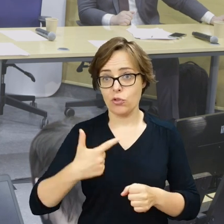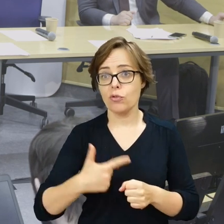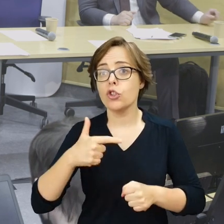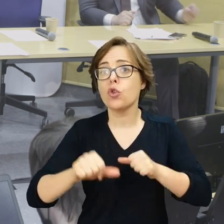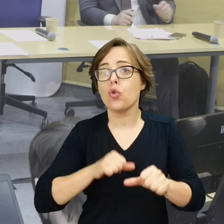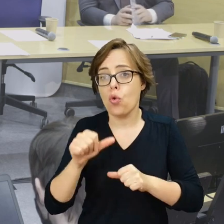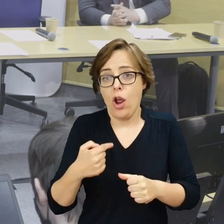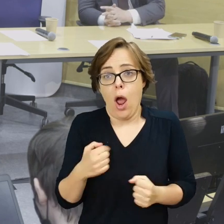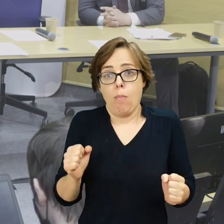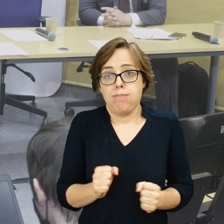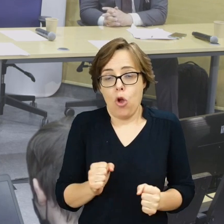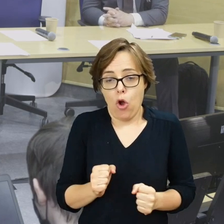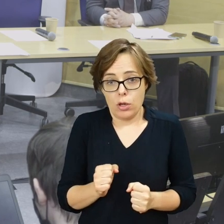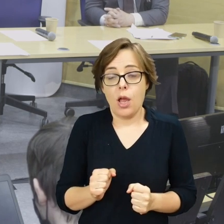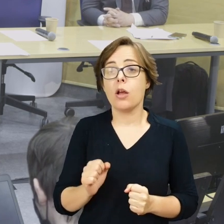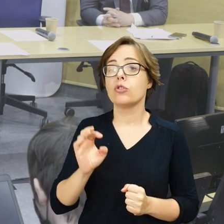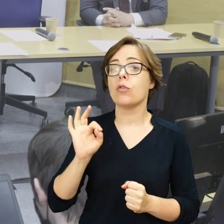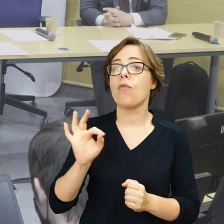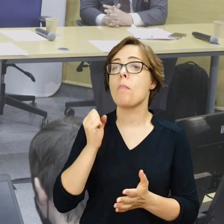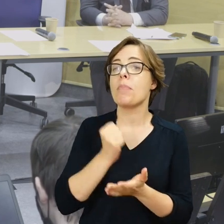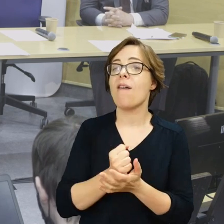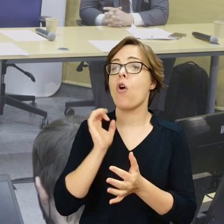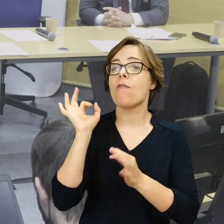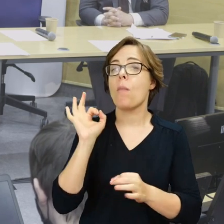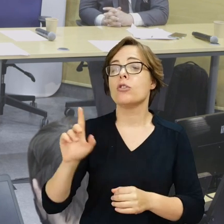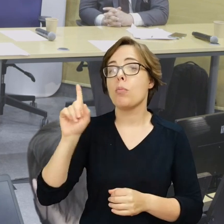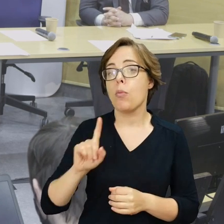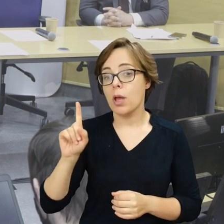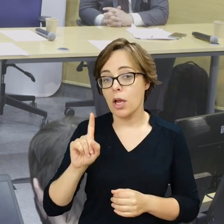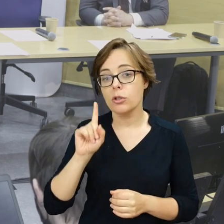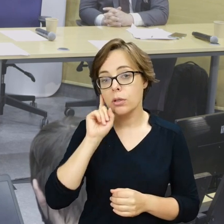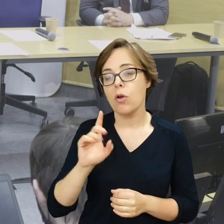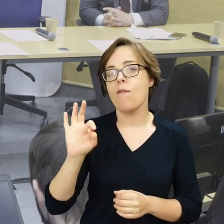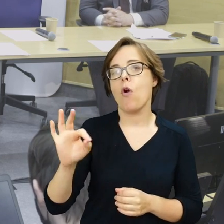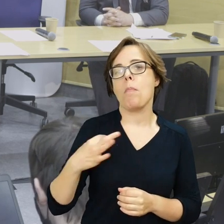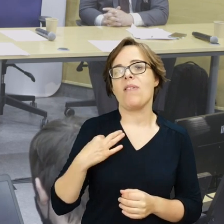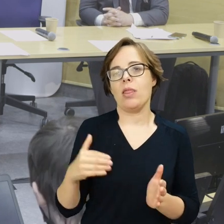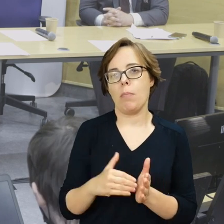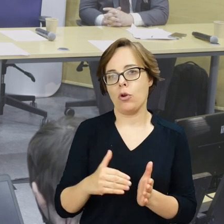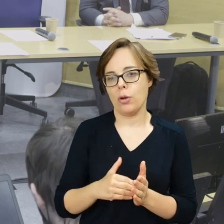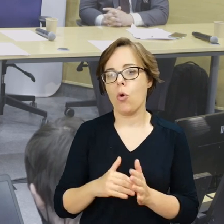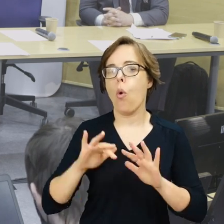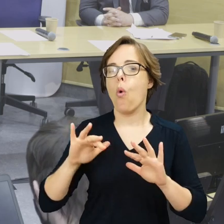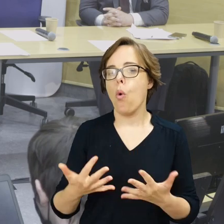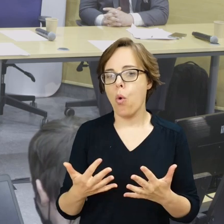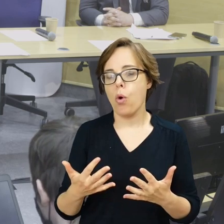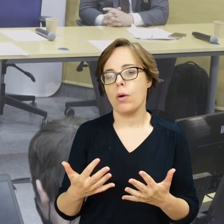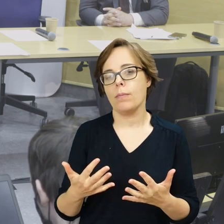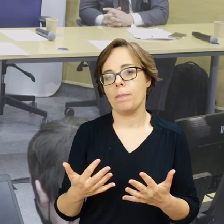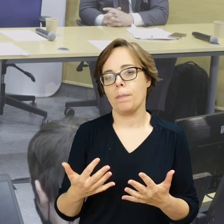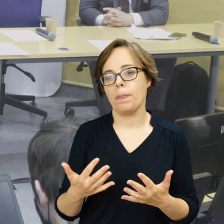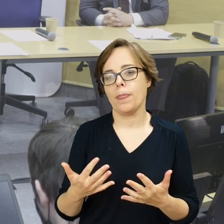że to prawo do informacji publicznej, które chciał wykonać, to jest na jego prywatne potrzeby, ergo to nie dotyczy